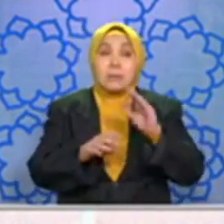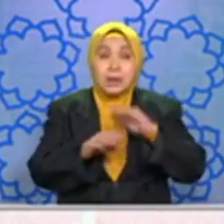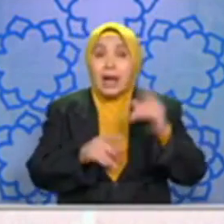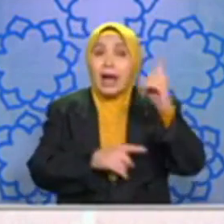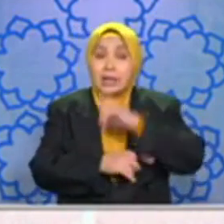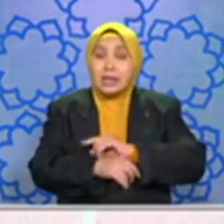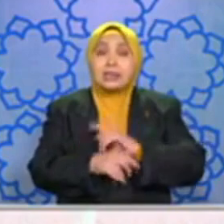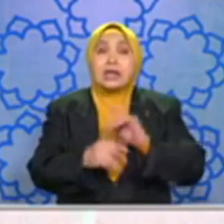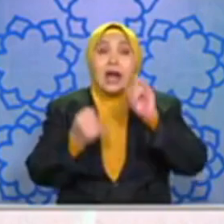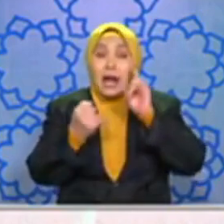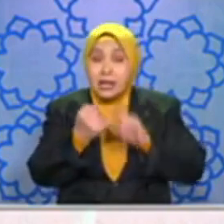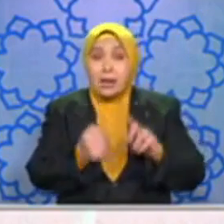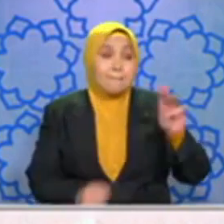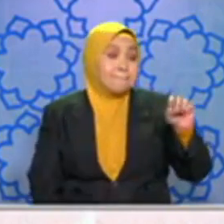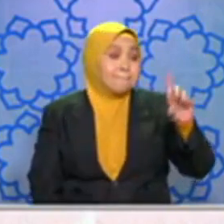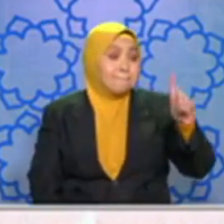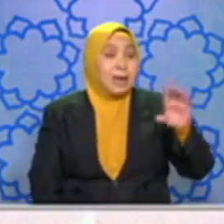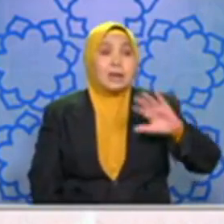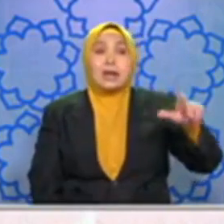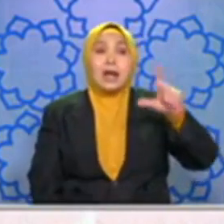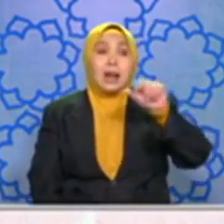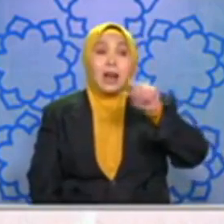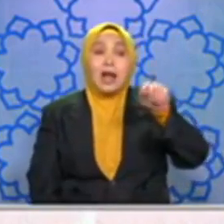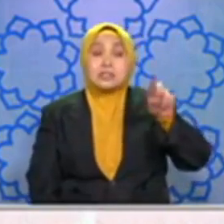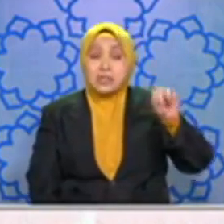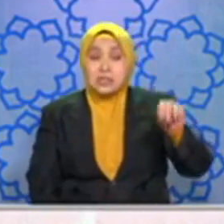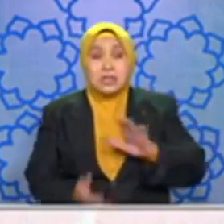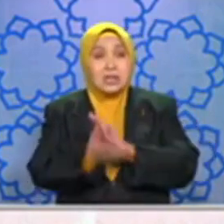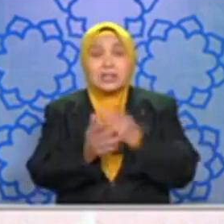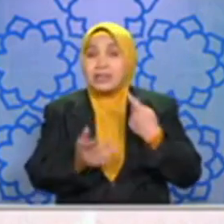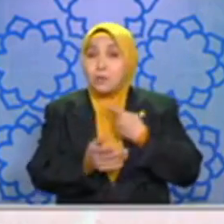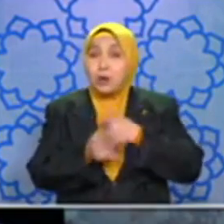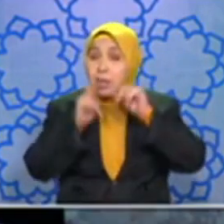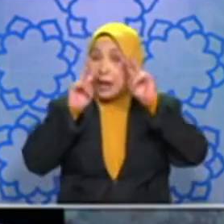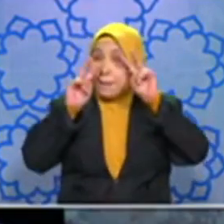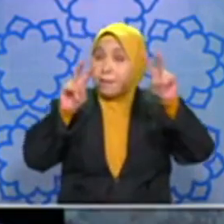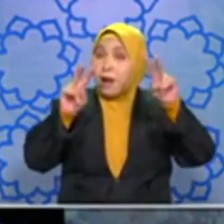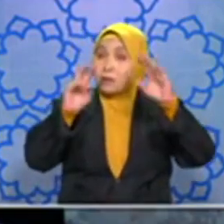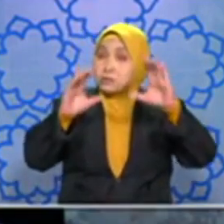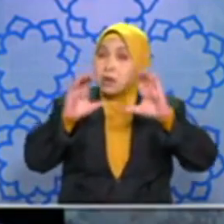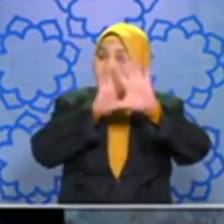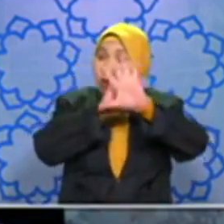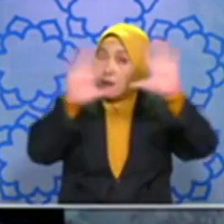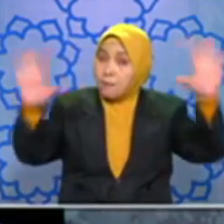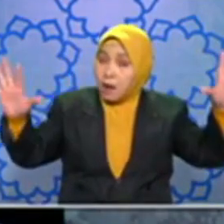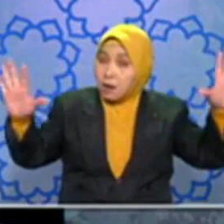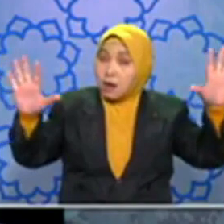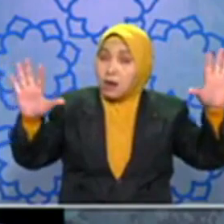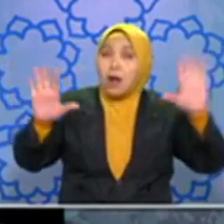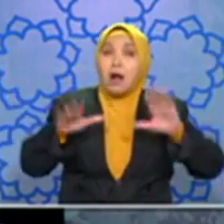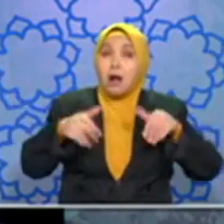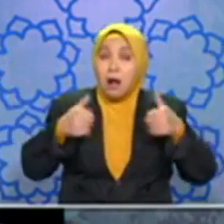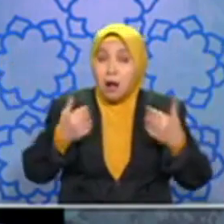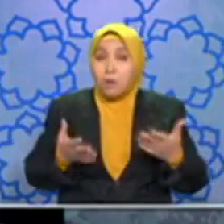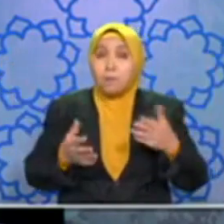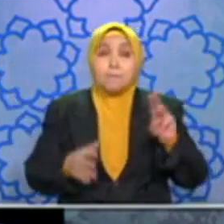terakhir mad lazim ini, kita buat carta supaya kita nampaklah secara gambaran umumnya